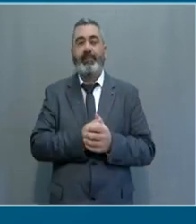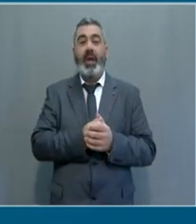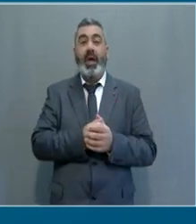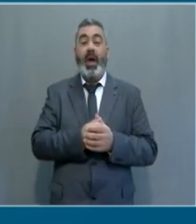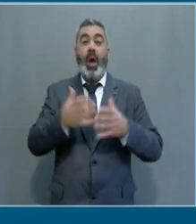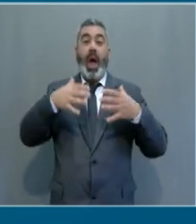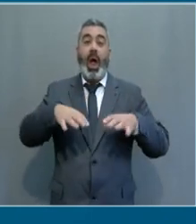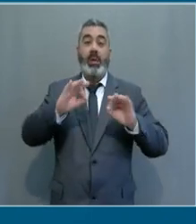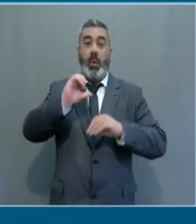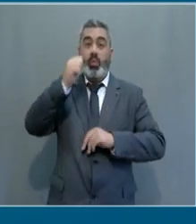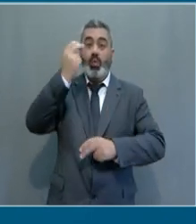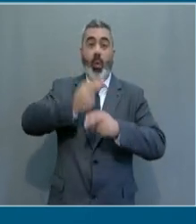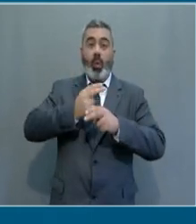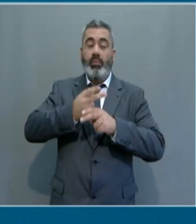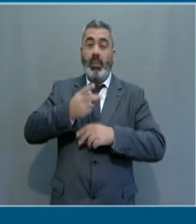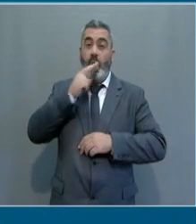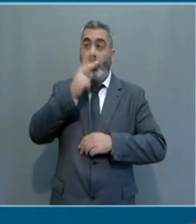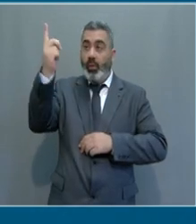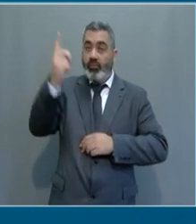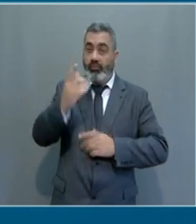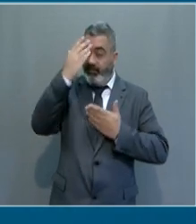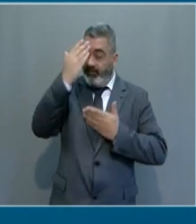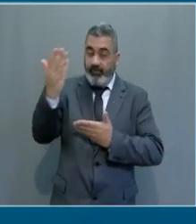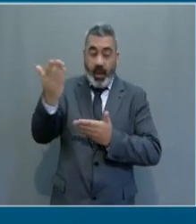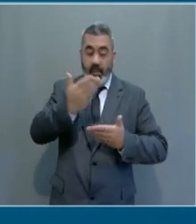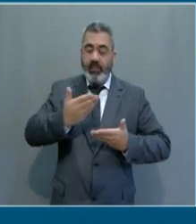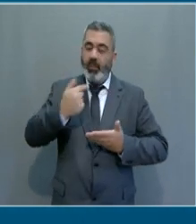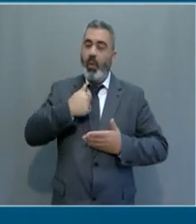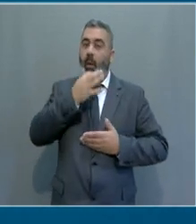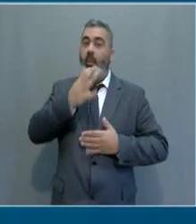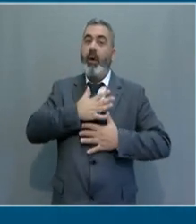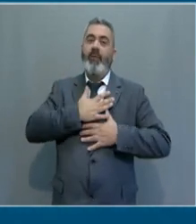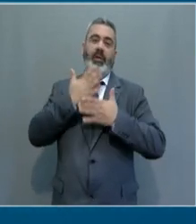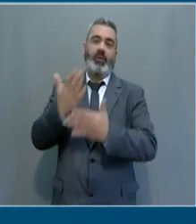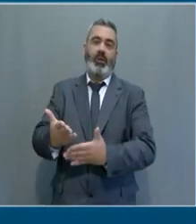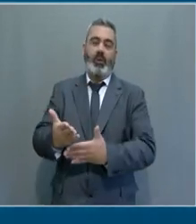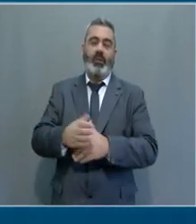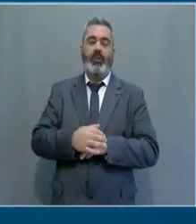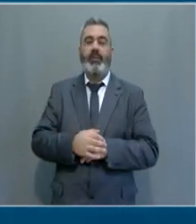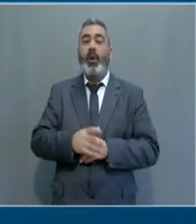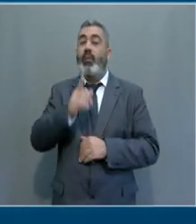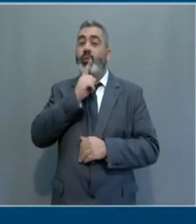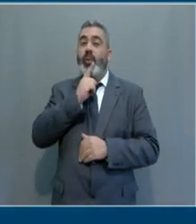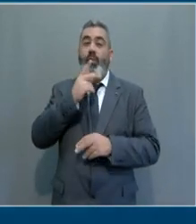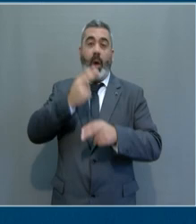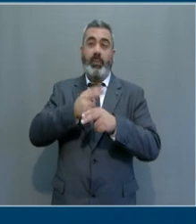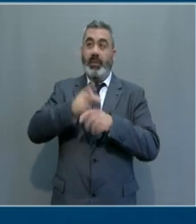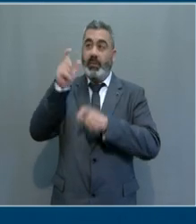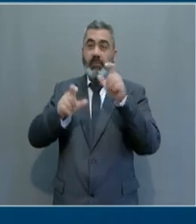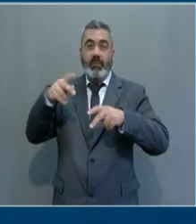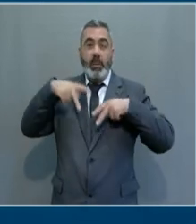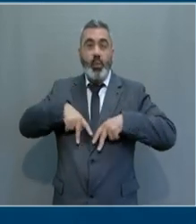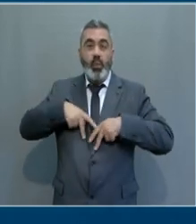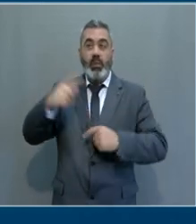τον Πρωθυπουργό της χώρας που μας κάνει την τιμή να είναι εδώ πέρα μαζί και με τους υπόλοιπους επισήμους, τους υπουργούς,